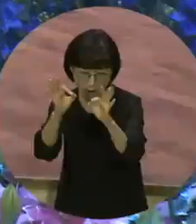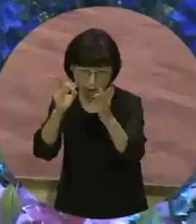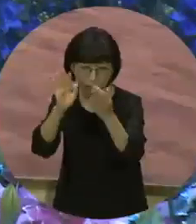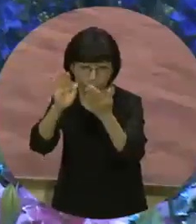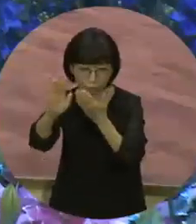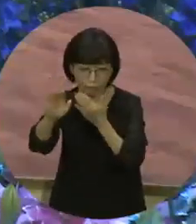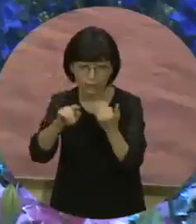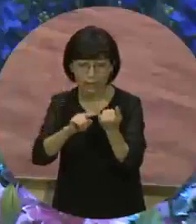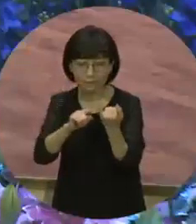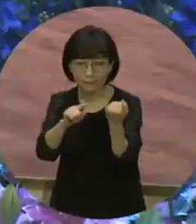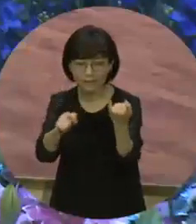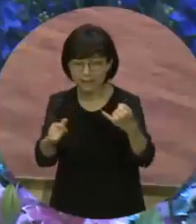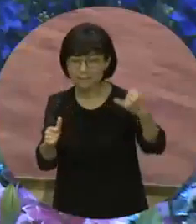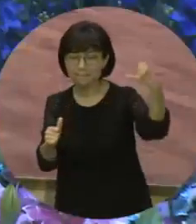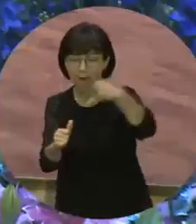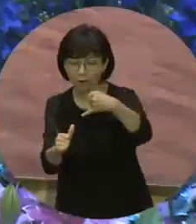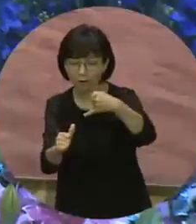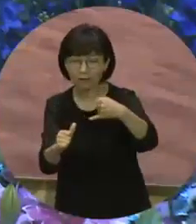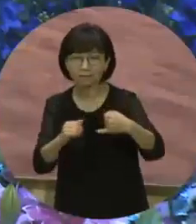명령을 기다려야 한다.